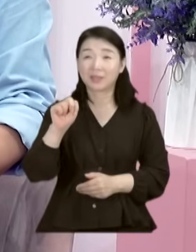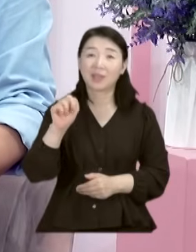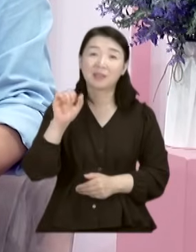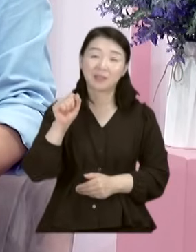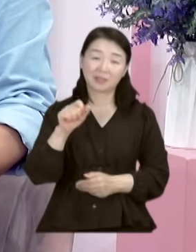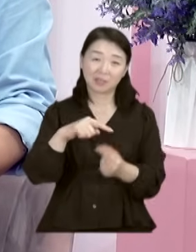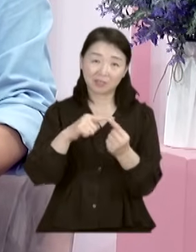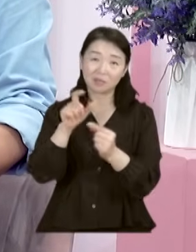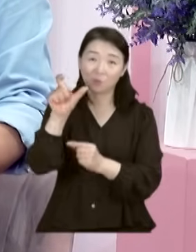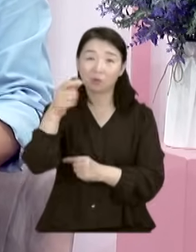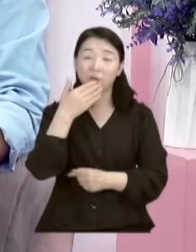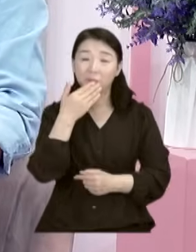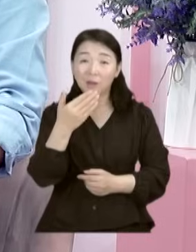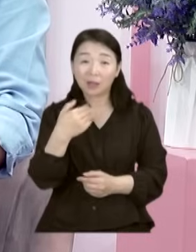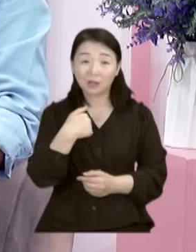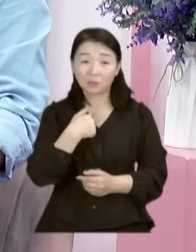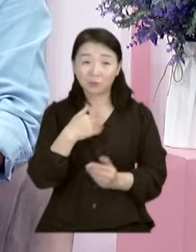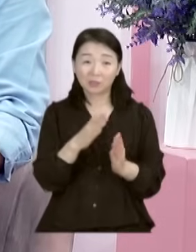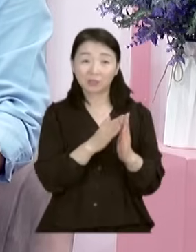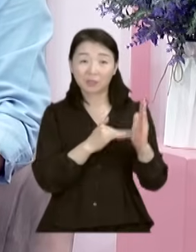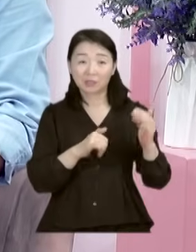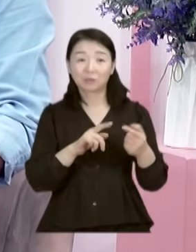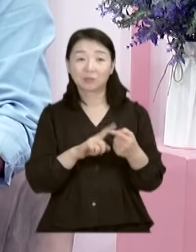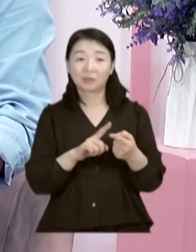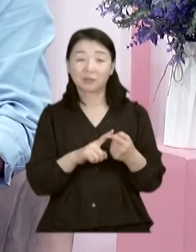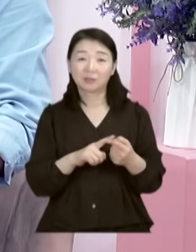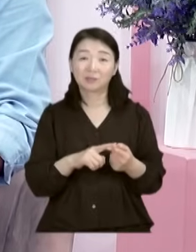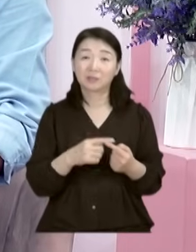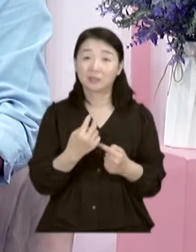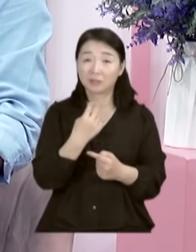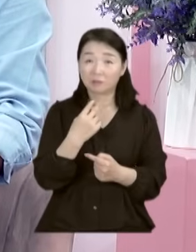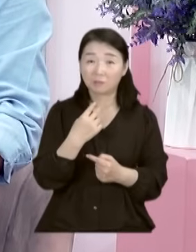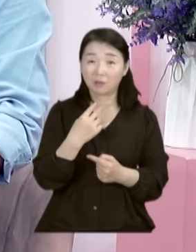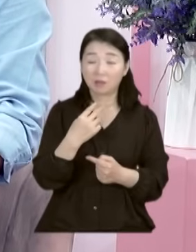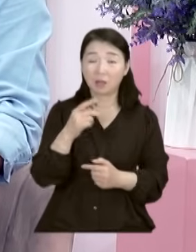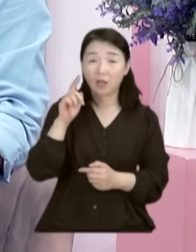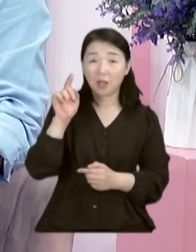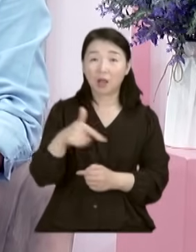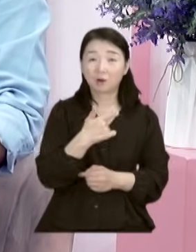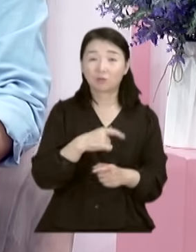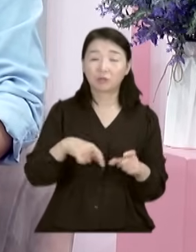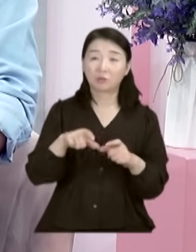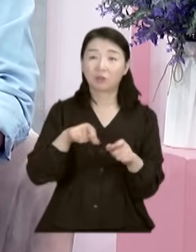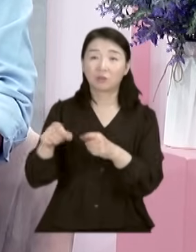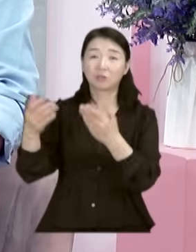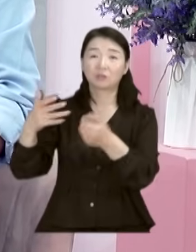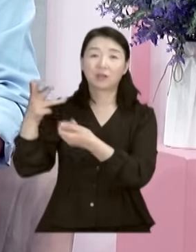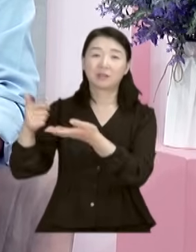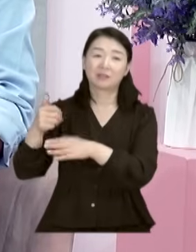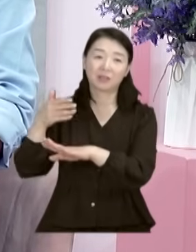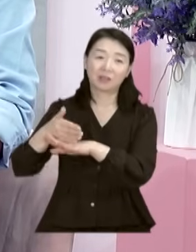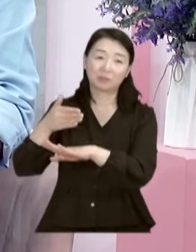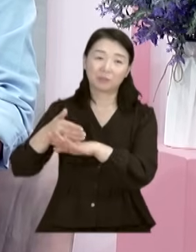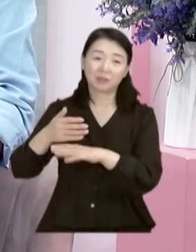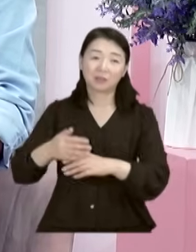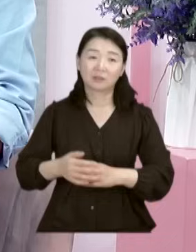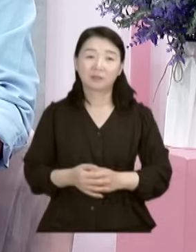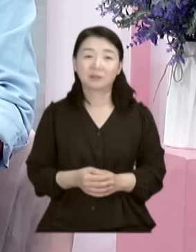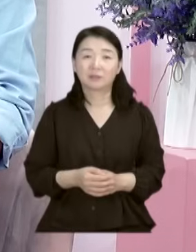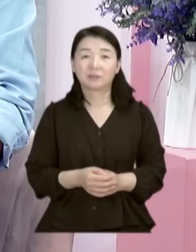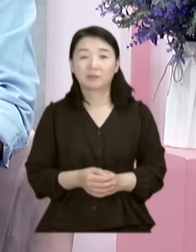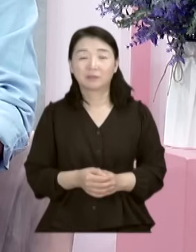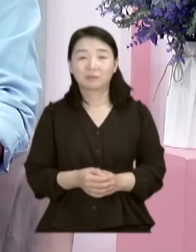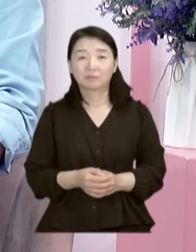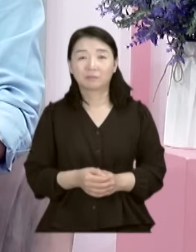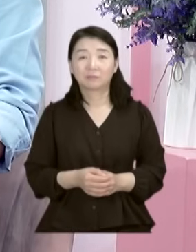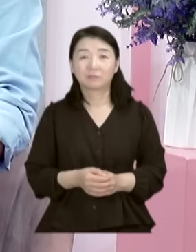그런 글을 올린 적이 있어요 저희 가족의 생명을 하루를 더 연장시켜주신 하나님께 너무 감사하다 그러니까